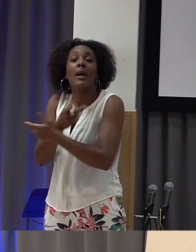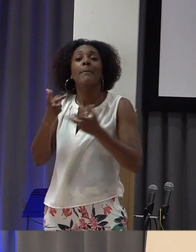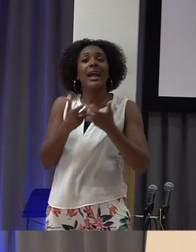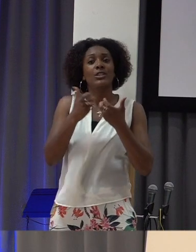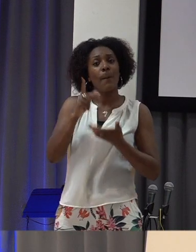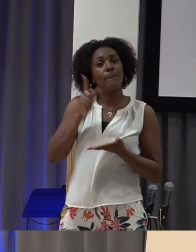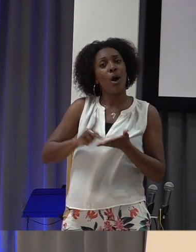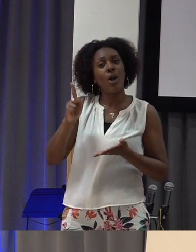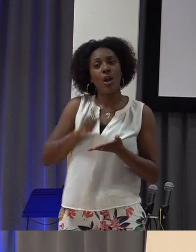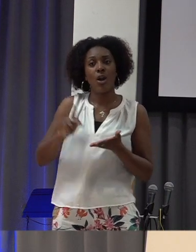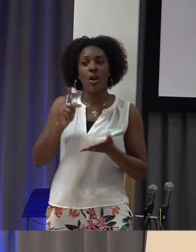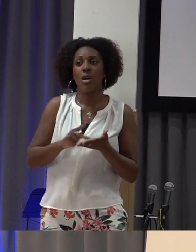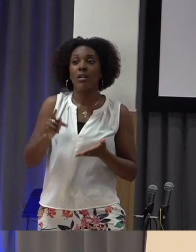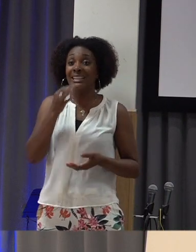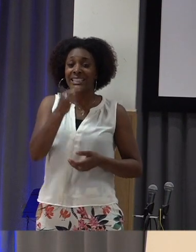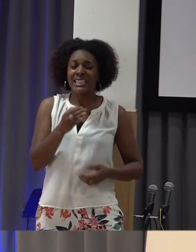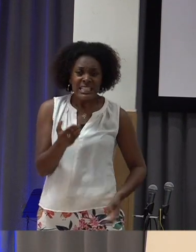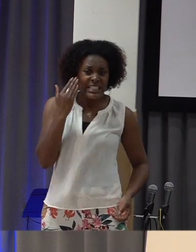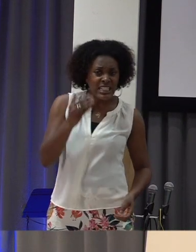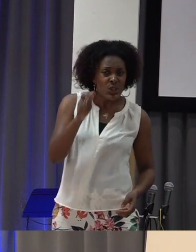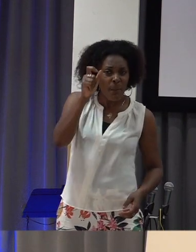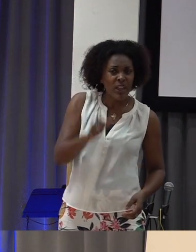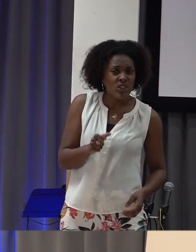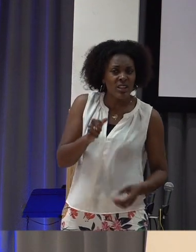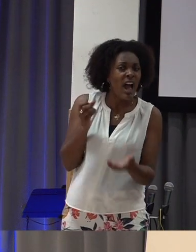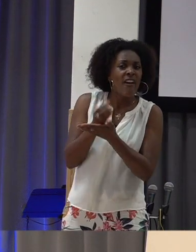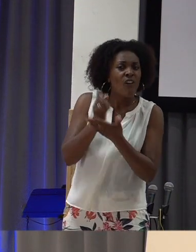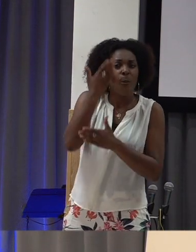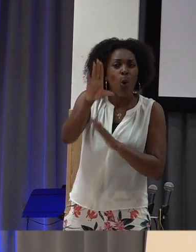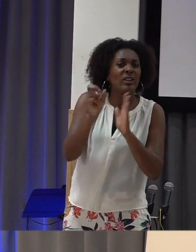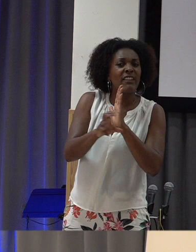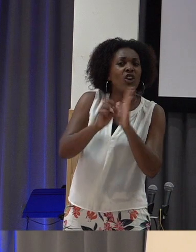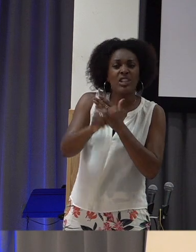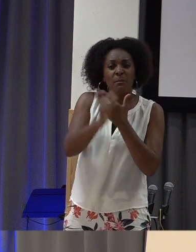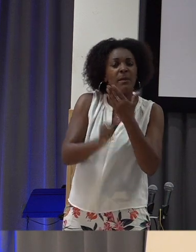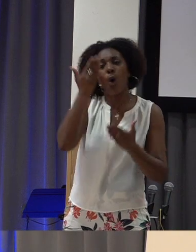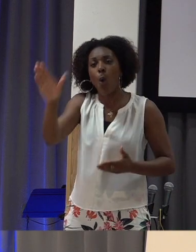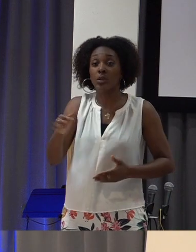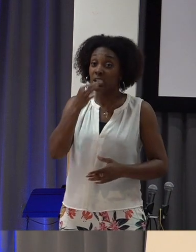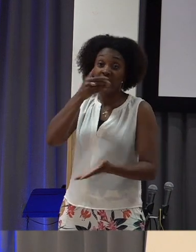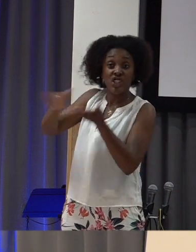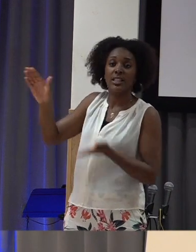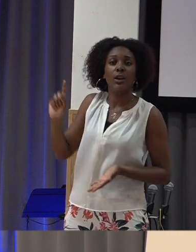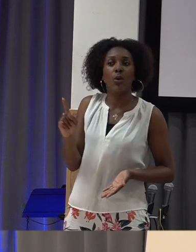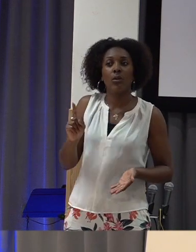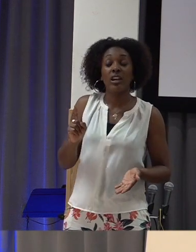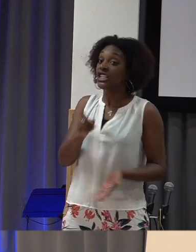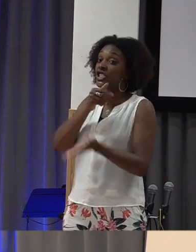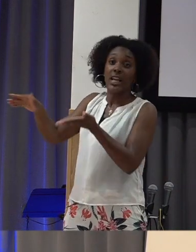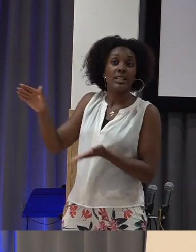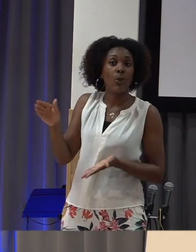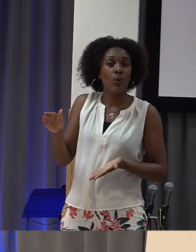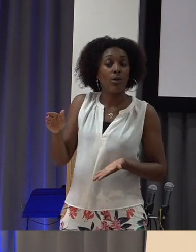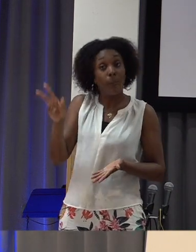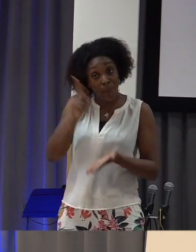Paul. Si quelqu'un prêche, dit-il, un autre évangile, nous l'avons lu tout à l'heure, qu'il soit anathème, excommunié ou maudit. Enfin, c'est la même